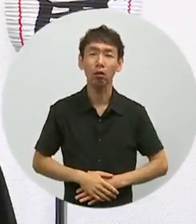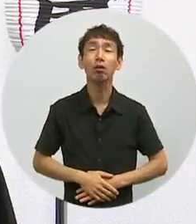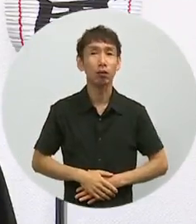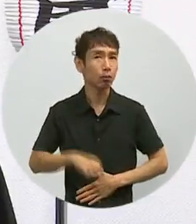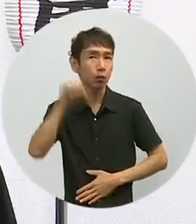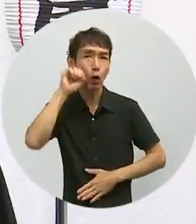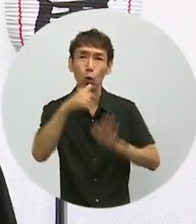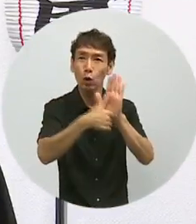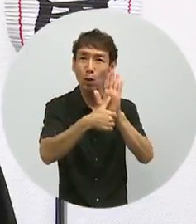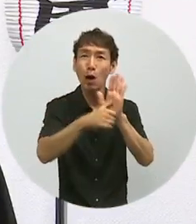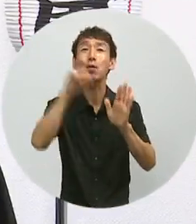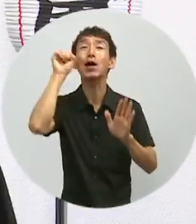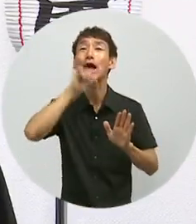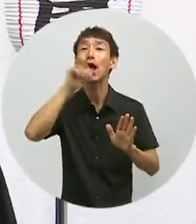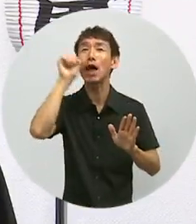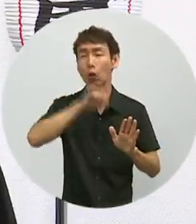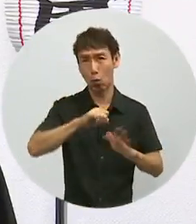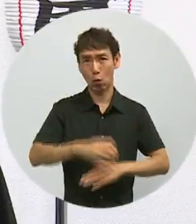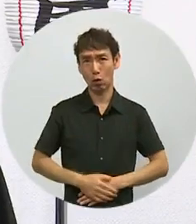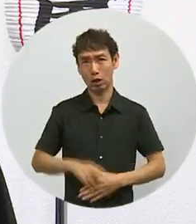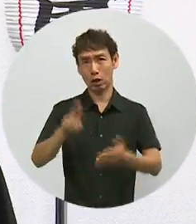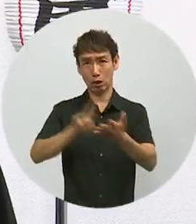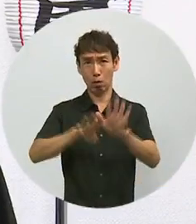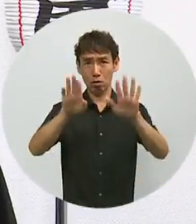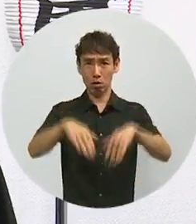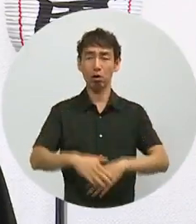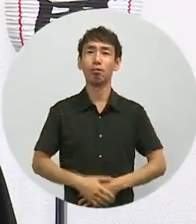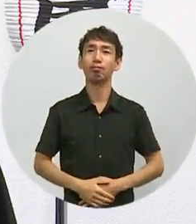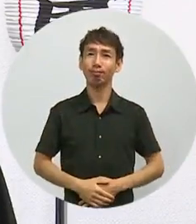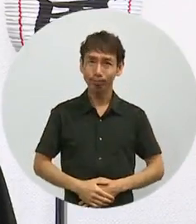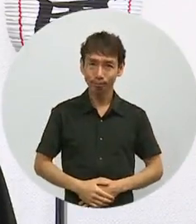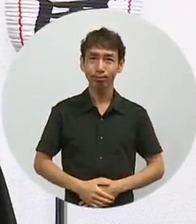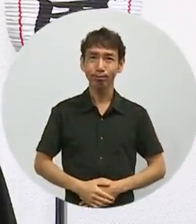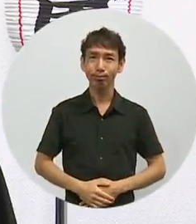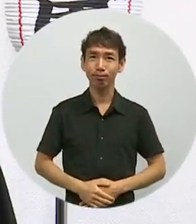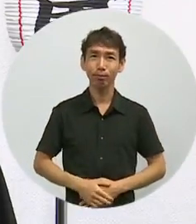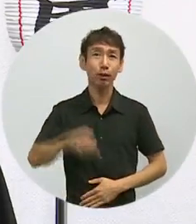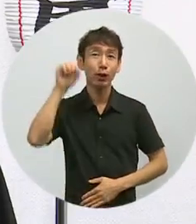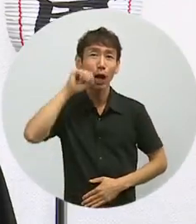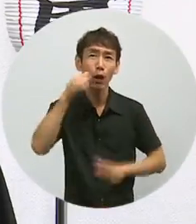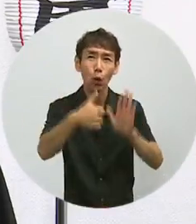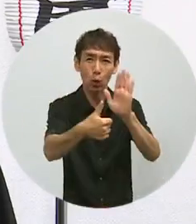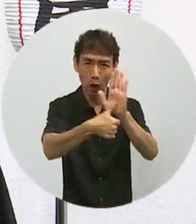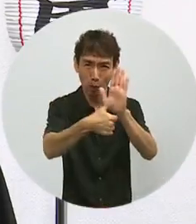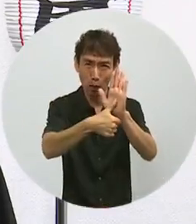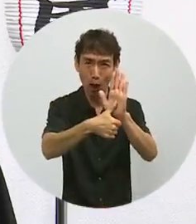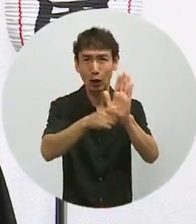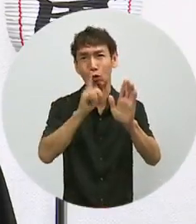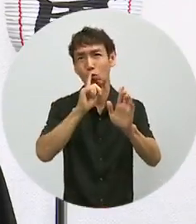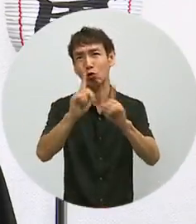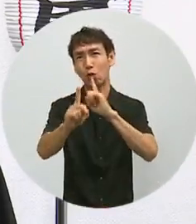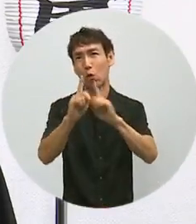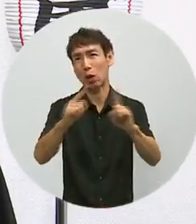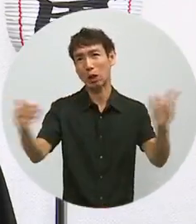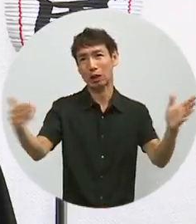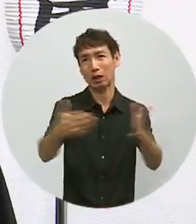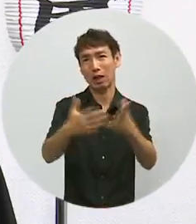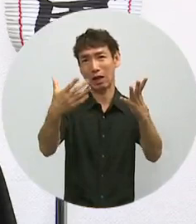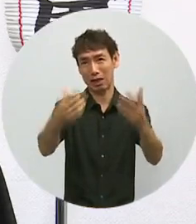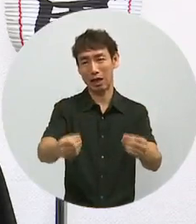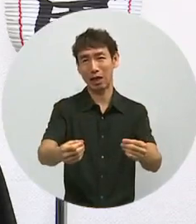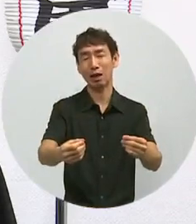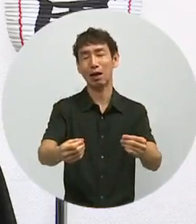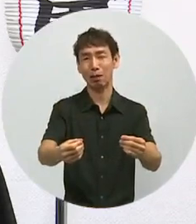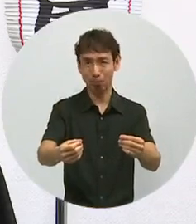は猫になったそうです。猫の名前のお話でした。おしまい、お